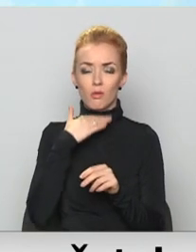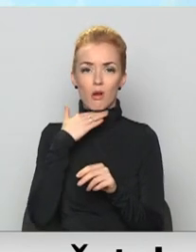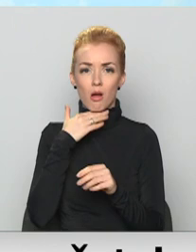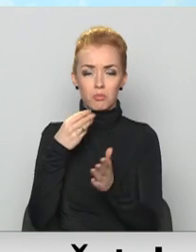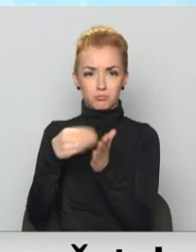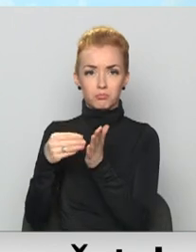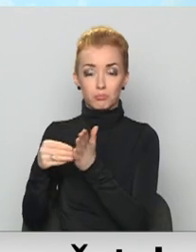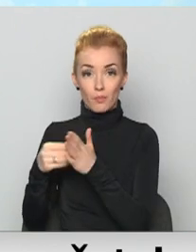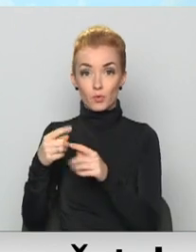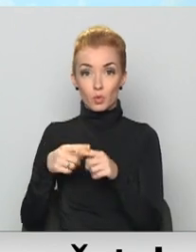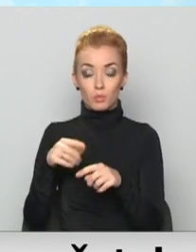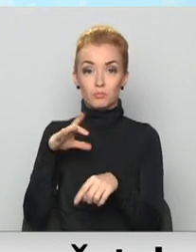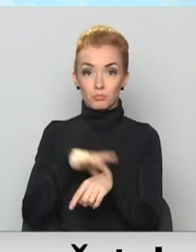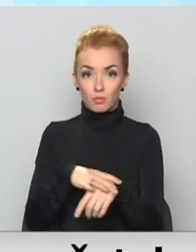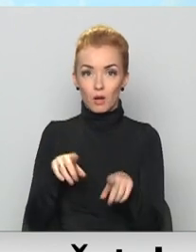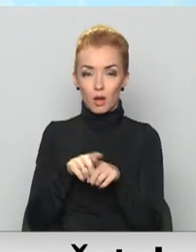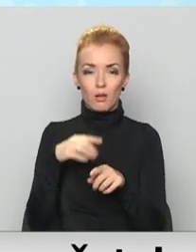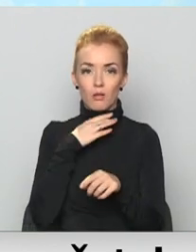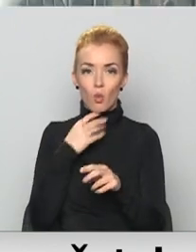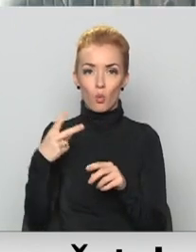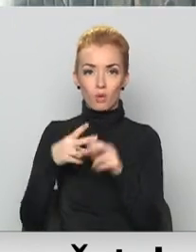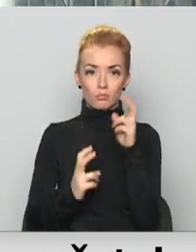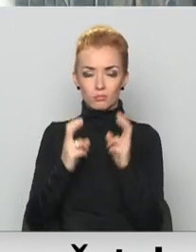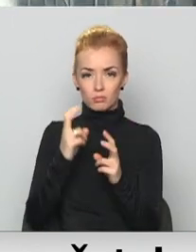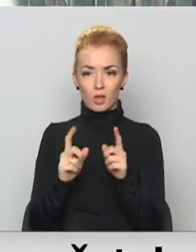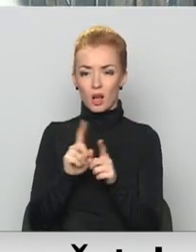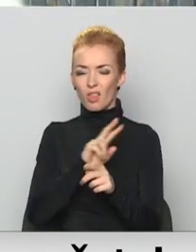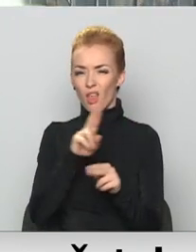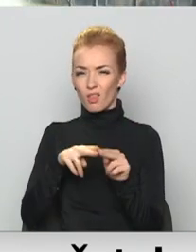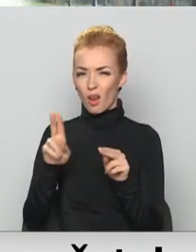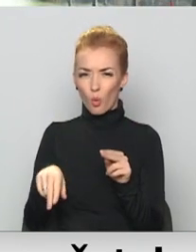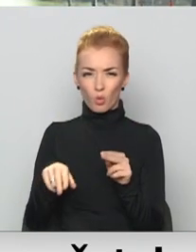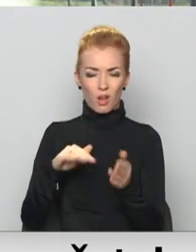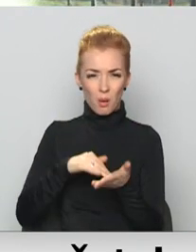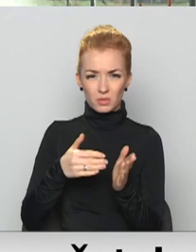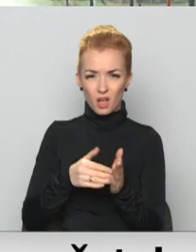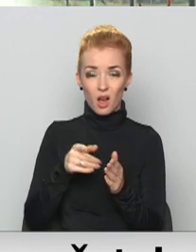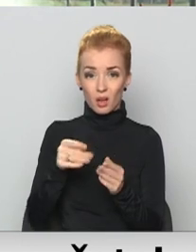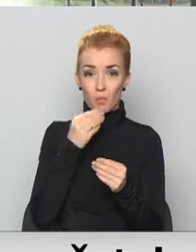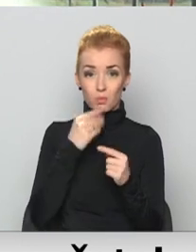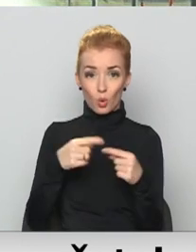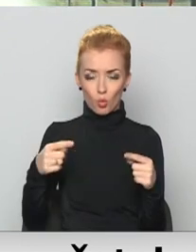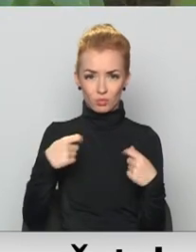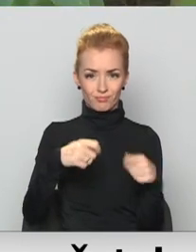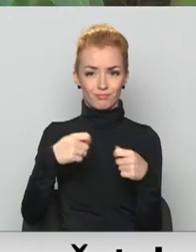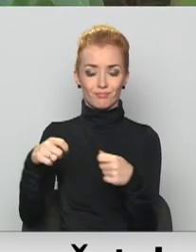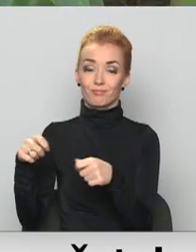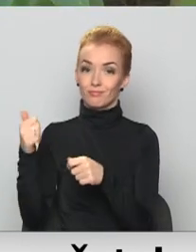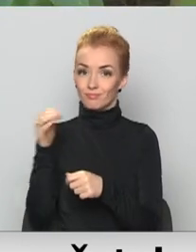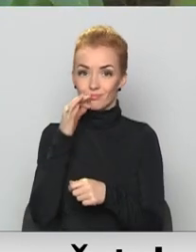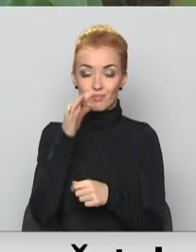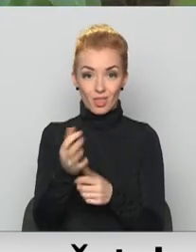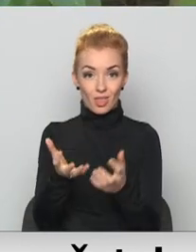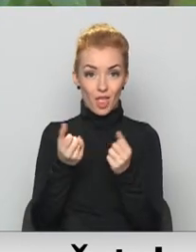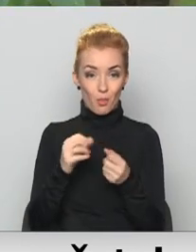kā izradījies notikusi arī gaļas pārstrāde un antisanitāros apstākļos saražotā produkcija arī tirgota. Ņemot vērā šo